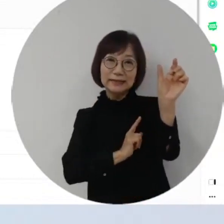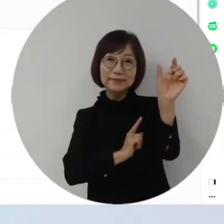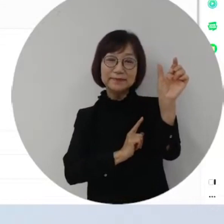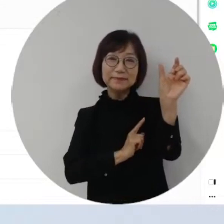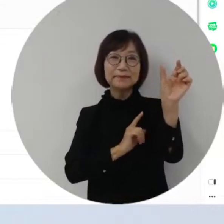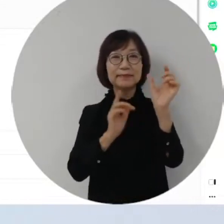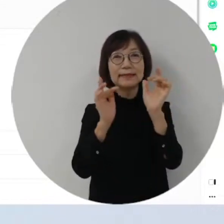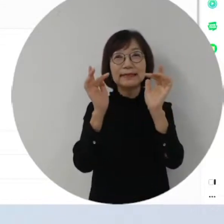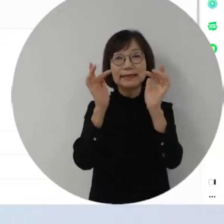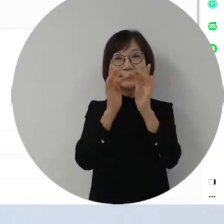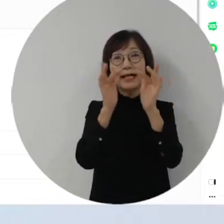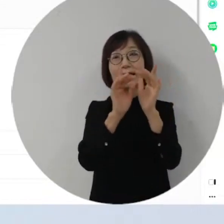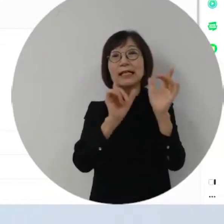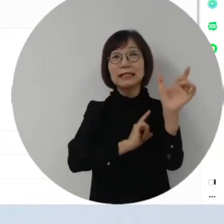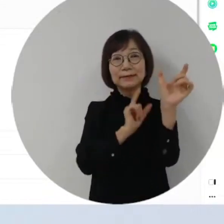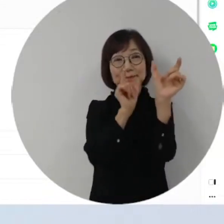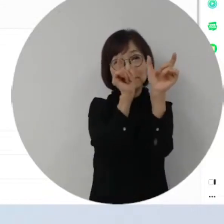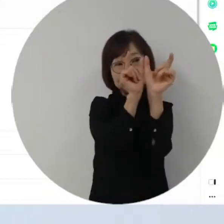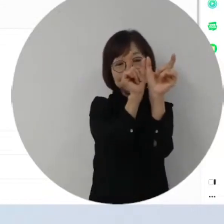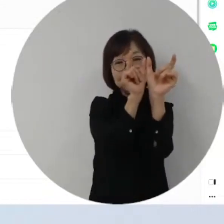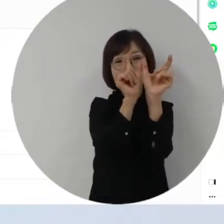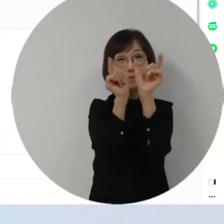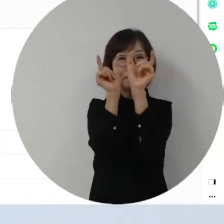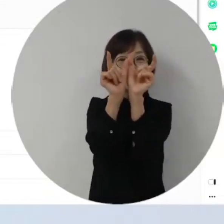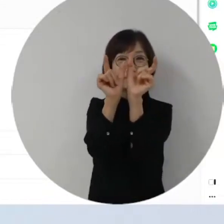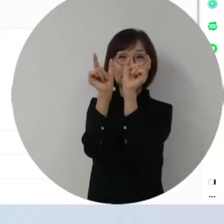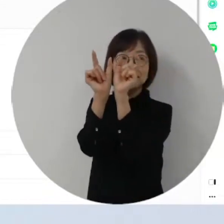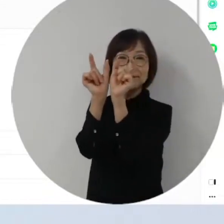사이트의 이름을 이렇게 표시하겠다 이 얘기예요.